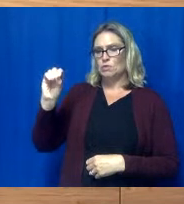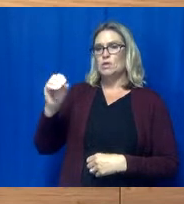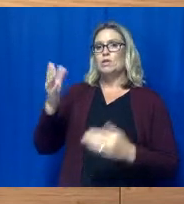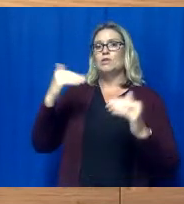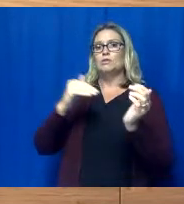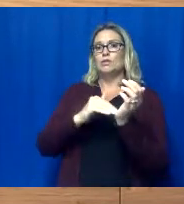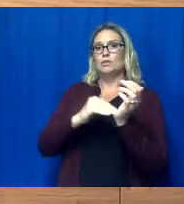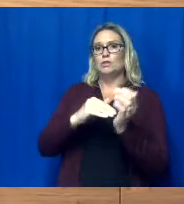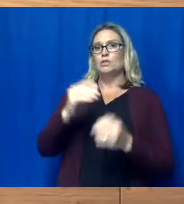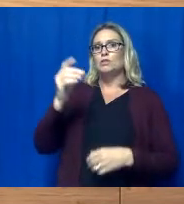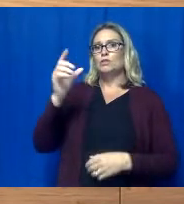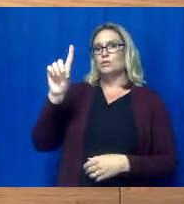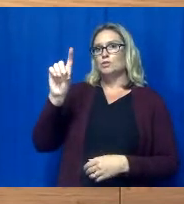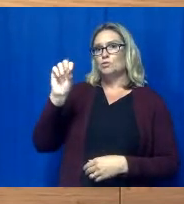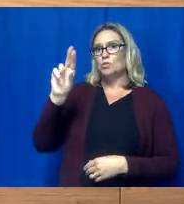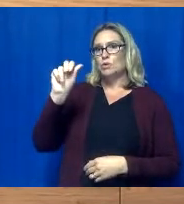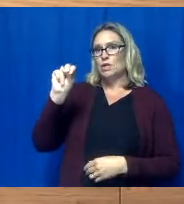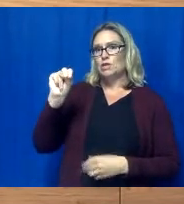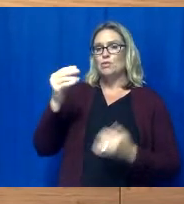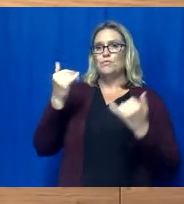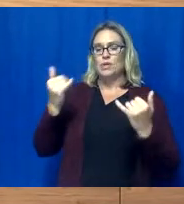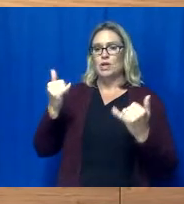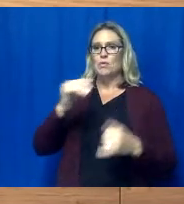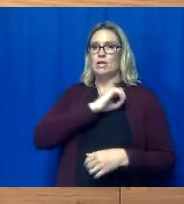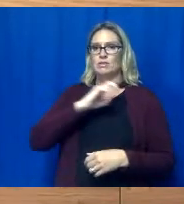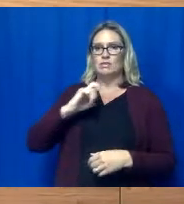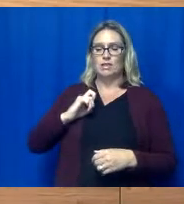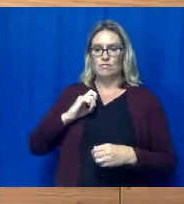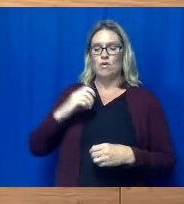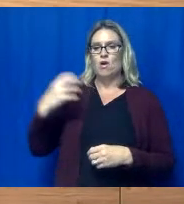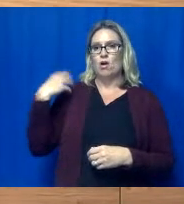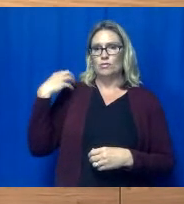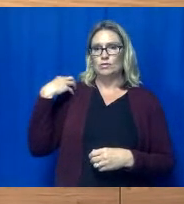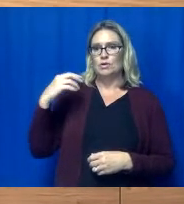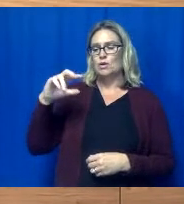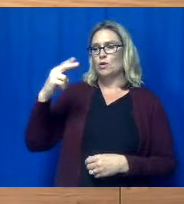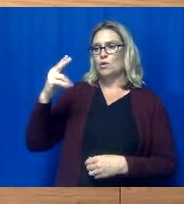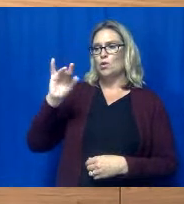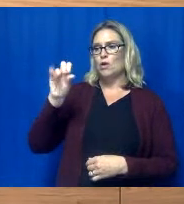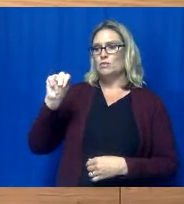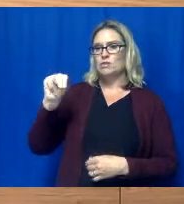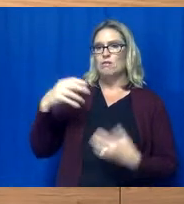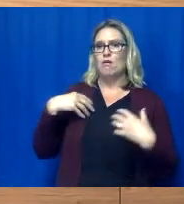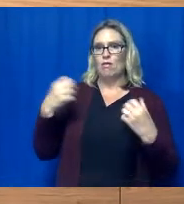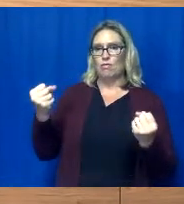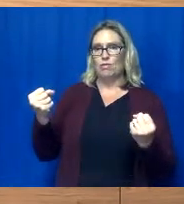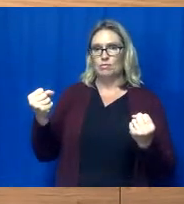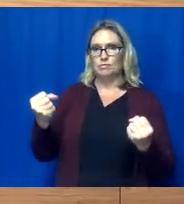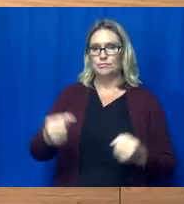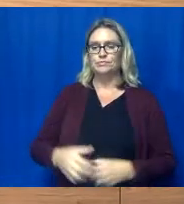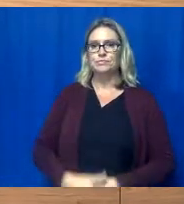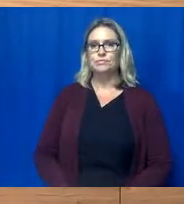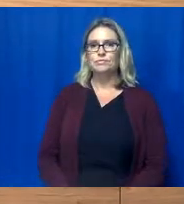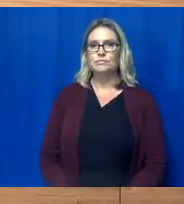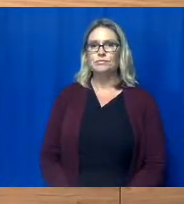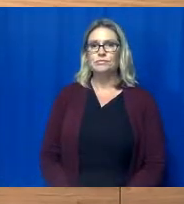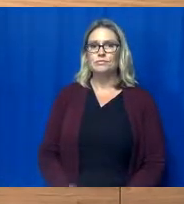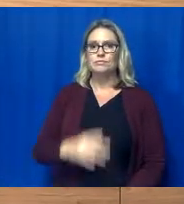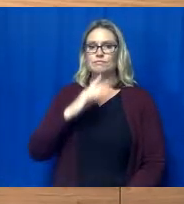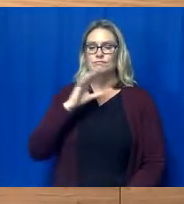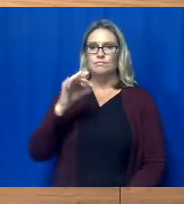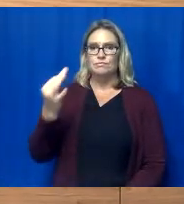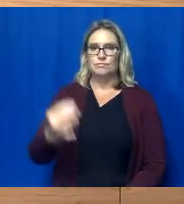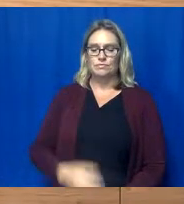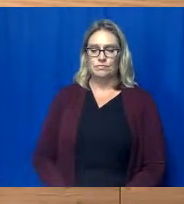John Dornan, Interim President and Executive Officer of Horizon Health. Aujourd'hui,